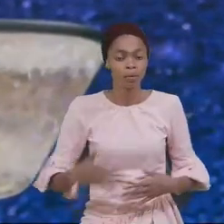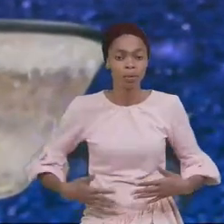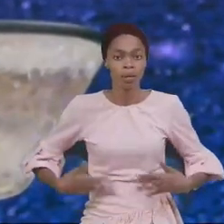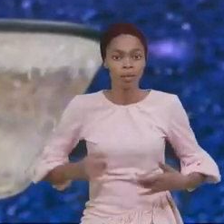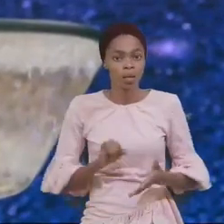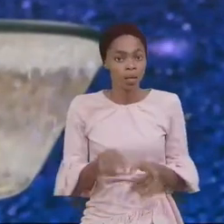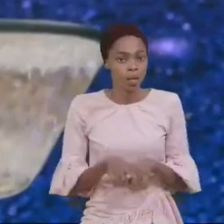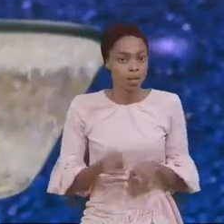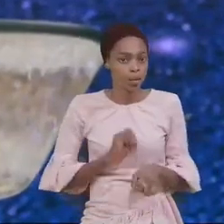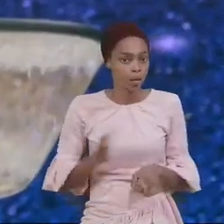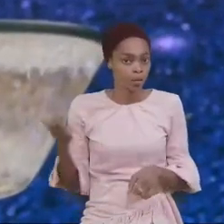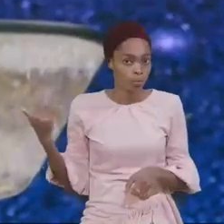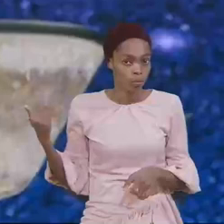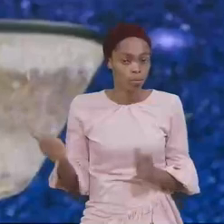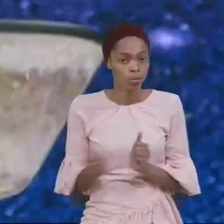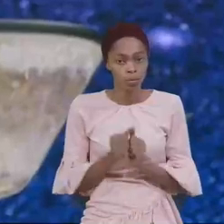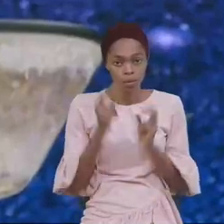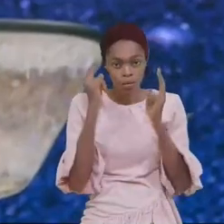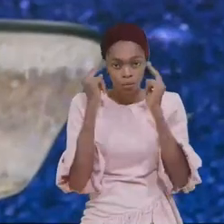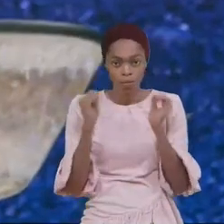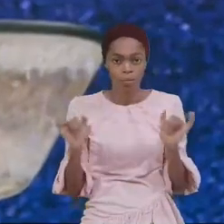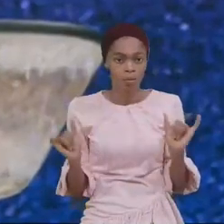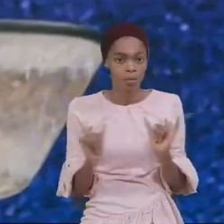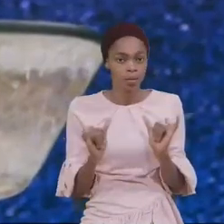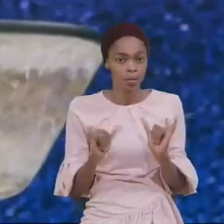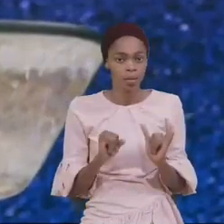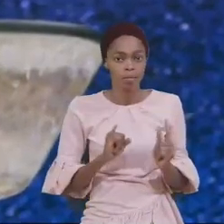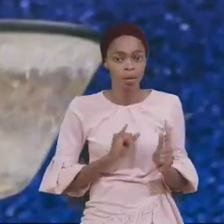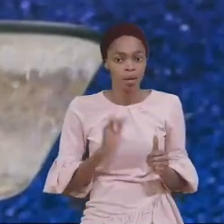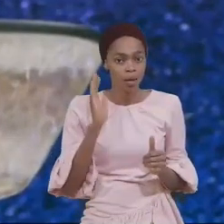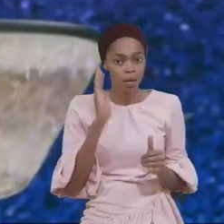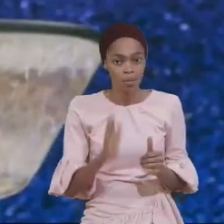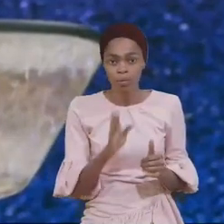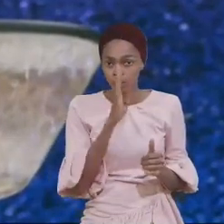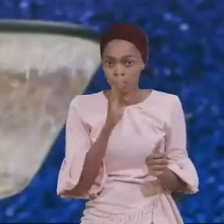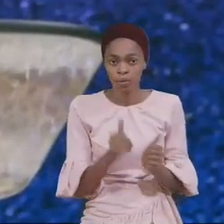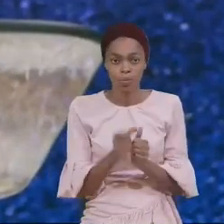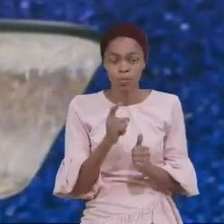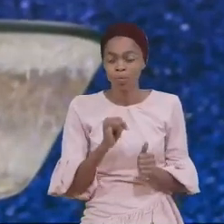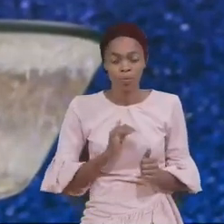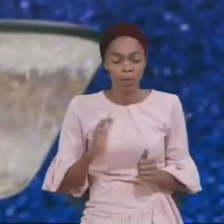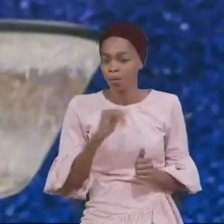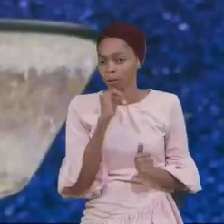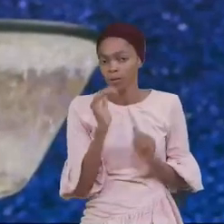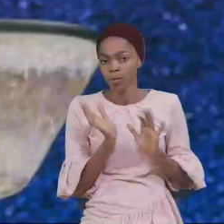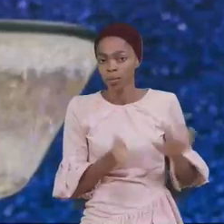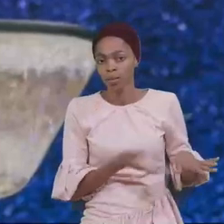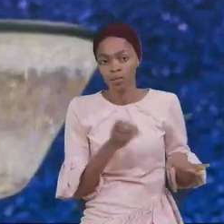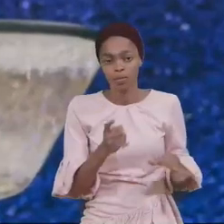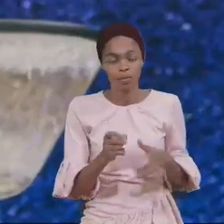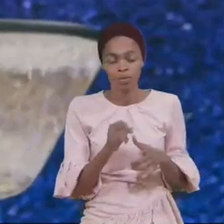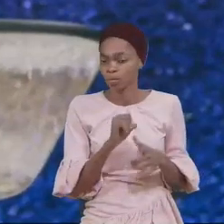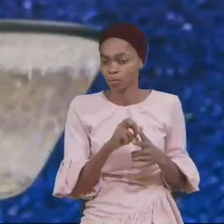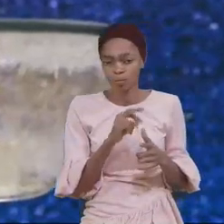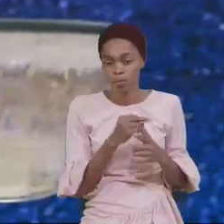Je serai avec toi comme j'ai été avec Moïse. Je ne te délaisserai point,